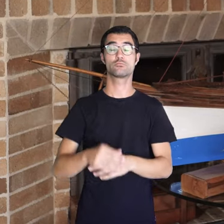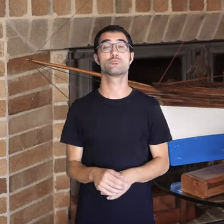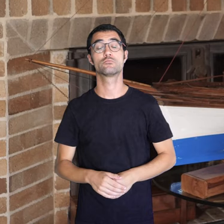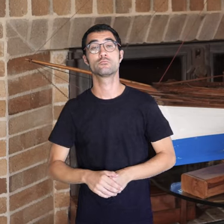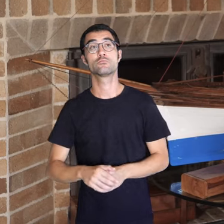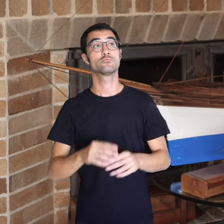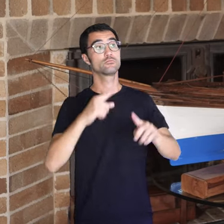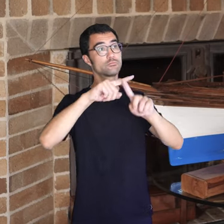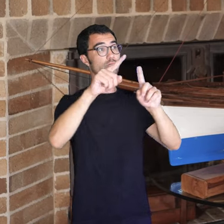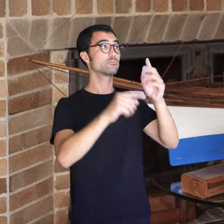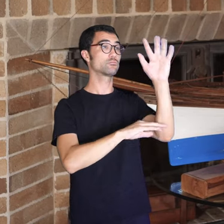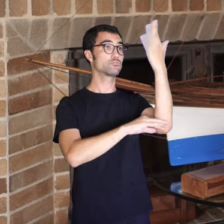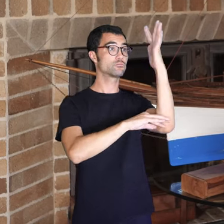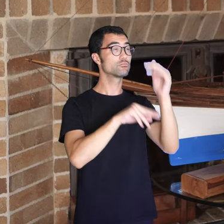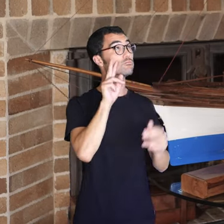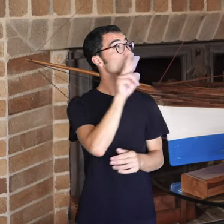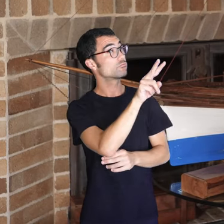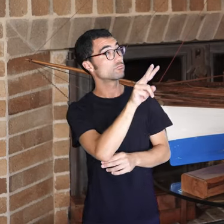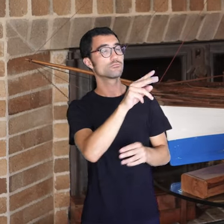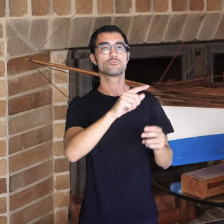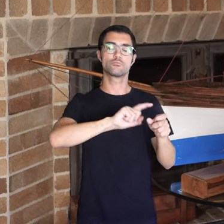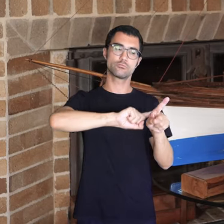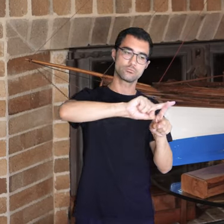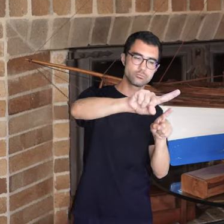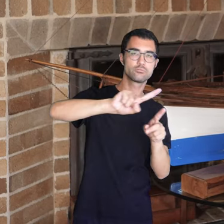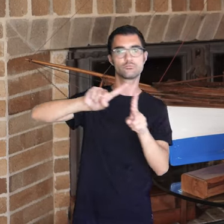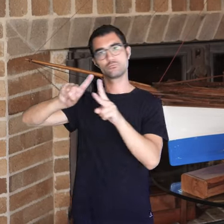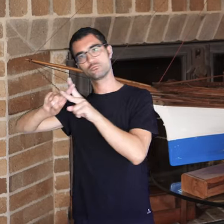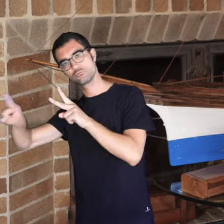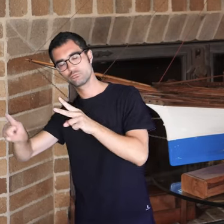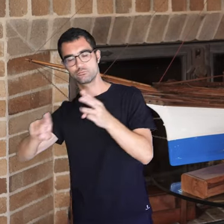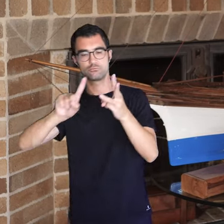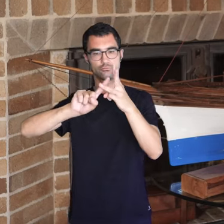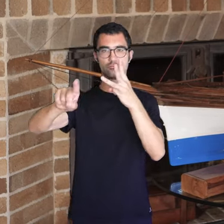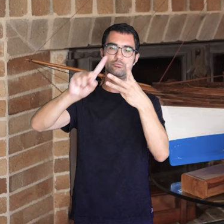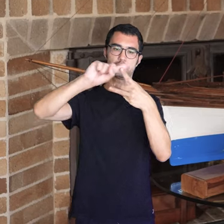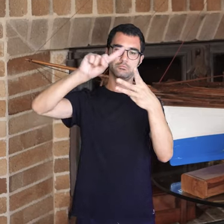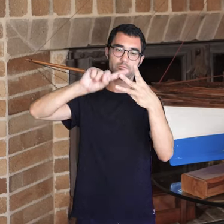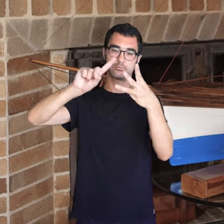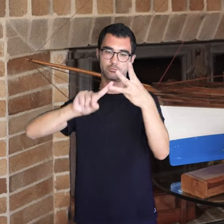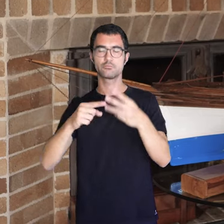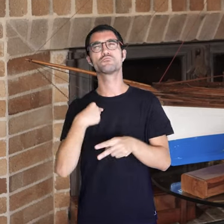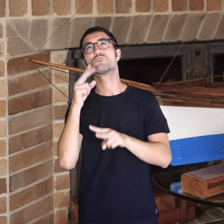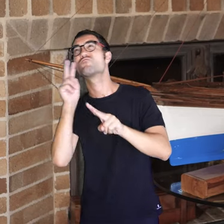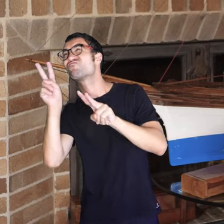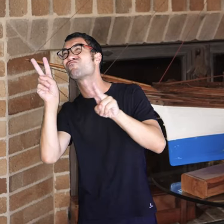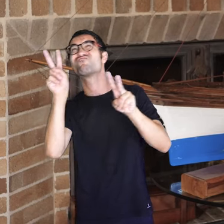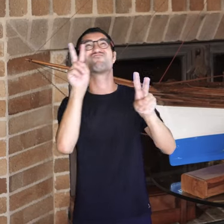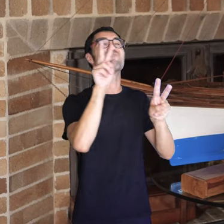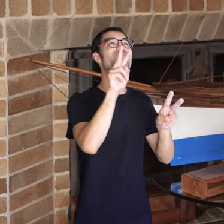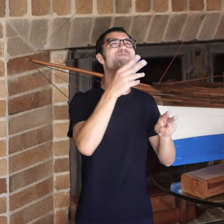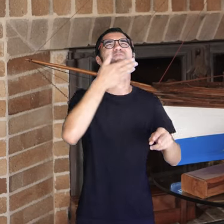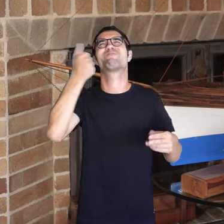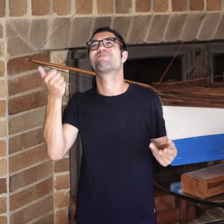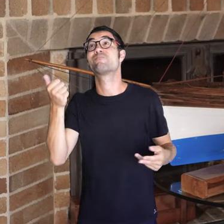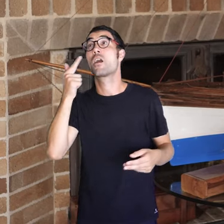que s'empleava molt, o d'usina o d'uastre, segons quines ocasions.